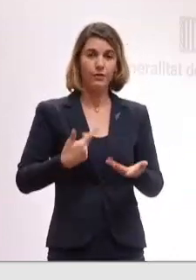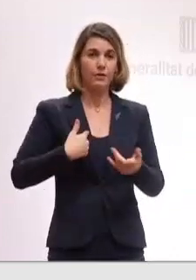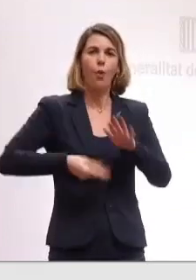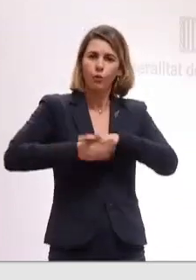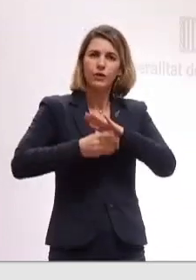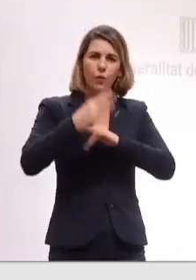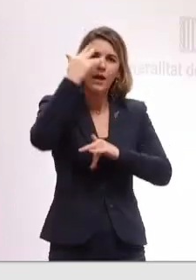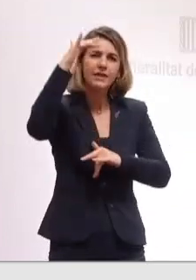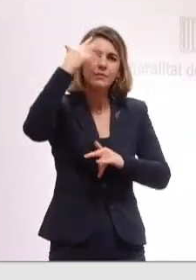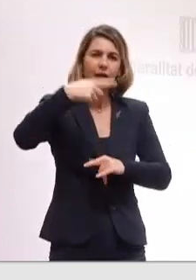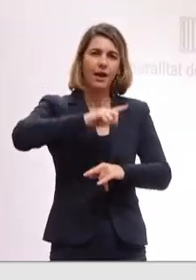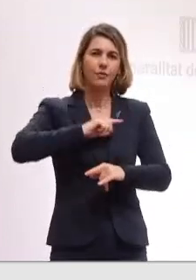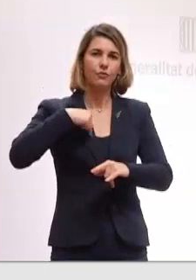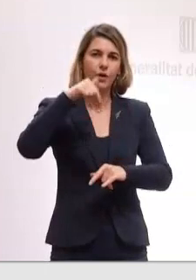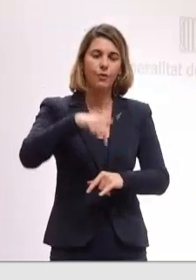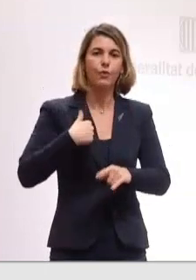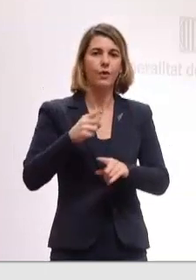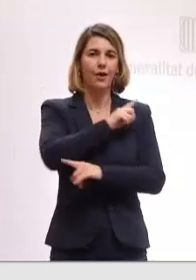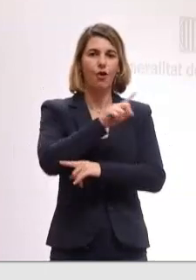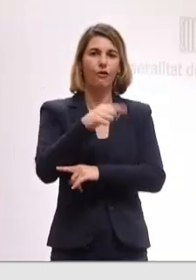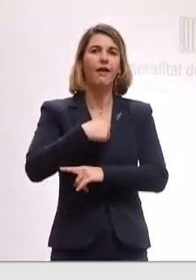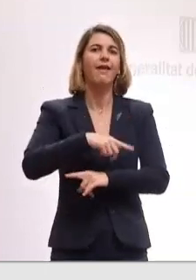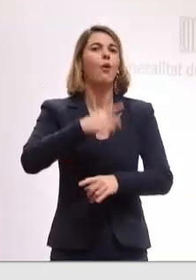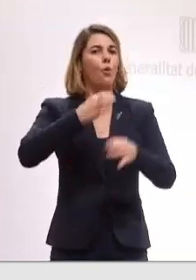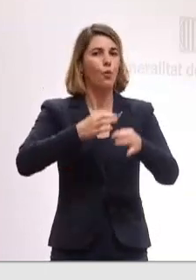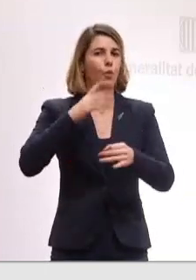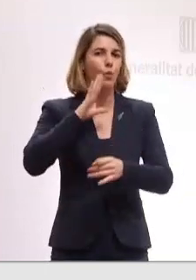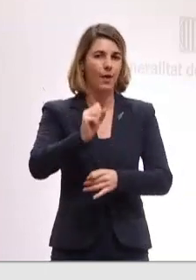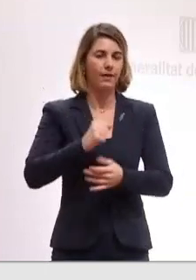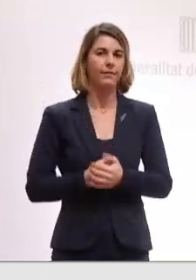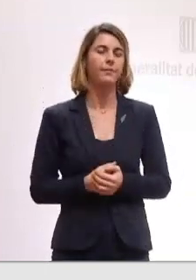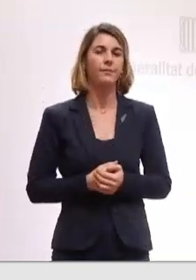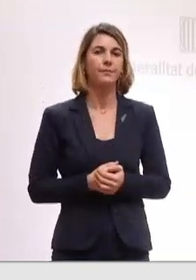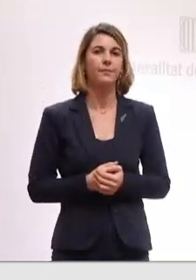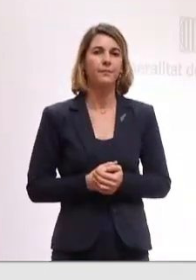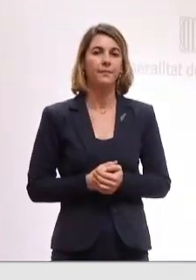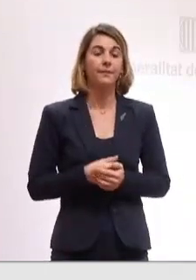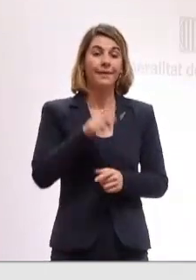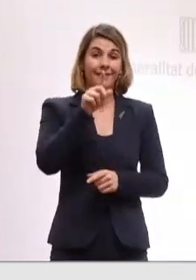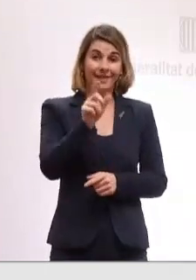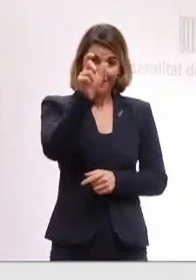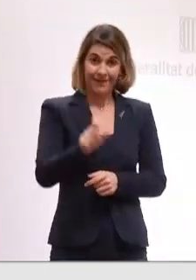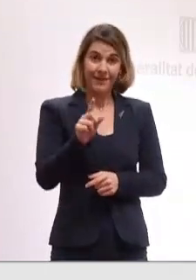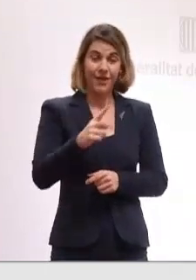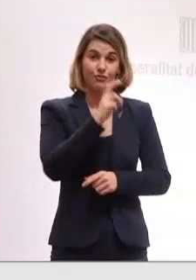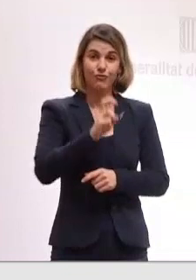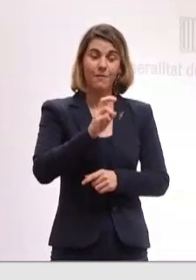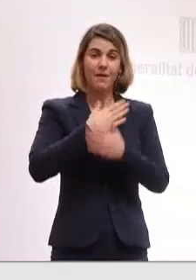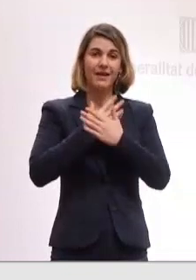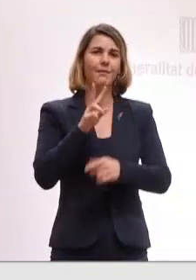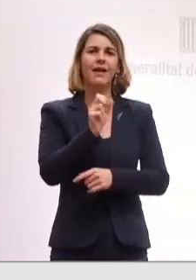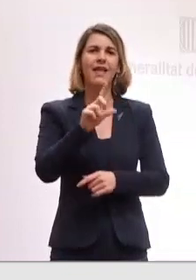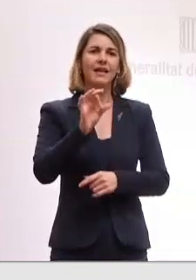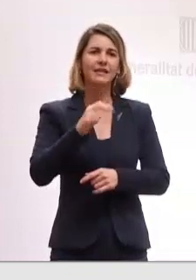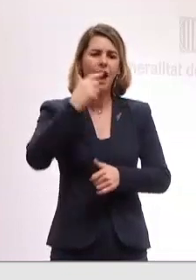avui en l'obra de govern en l'àmbit de justícia. Josep Maria Vallès va apostar per un camí de polítiques de